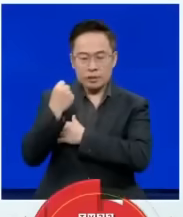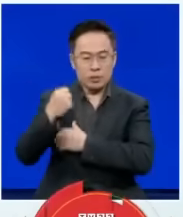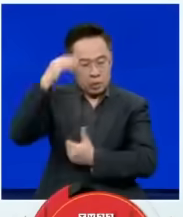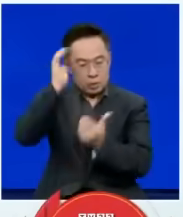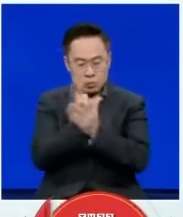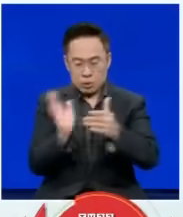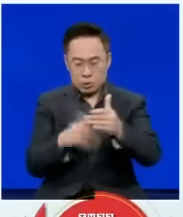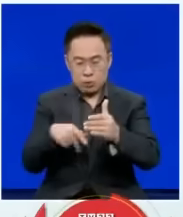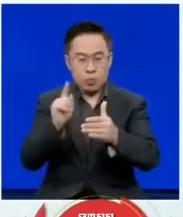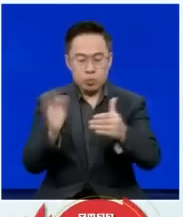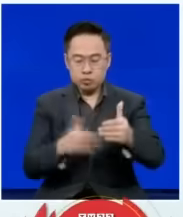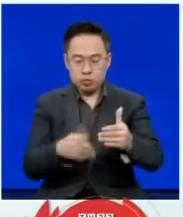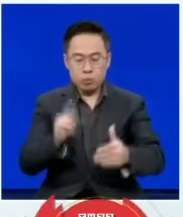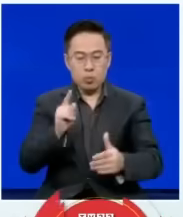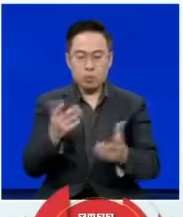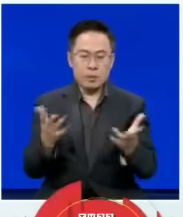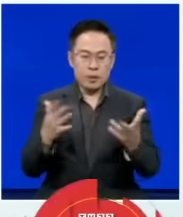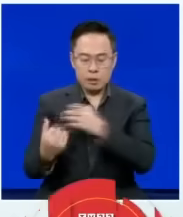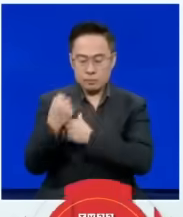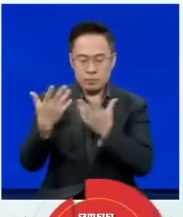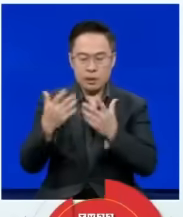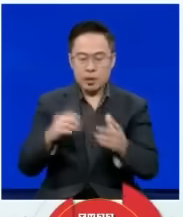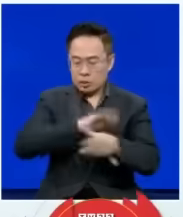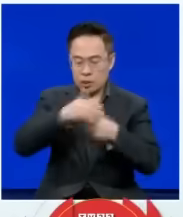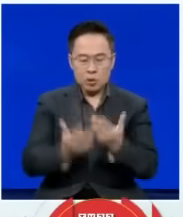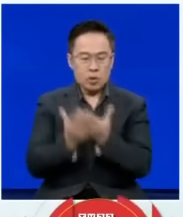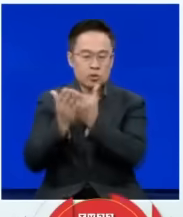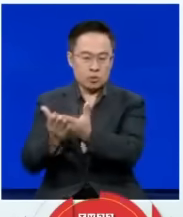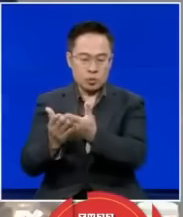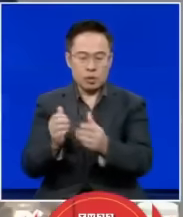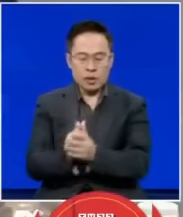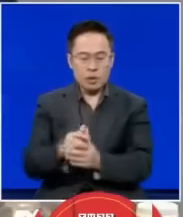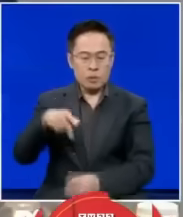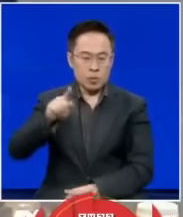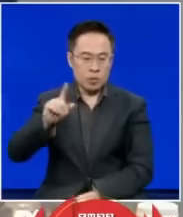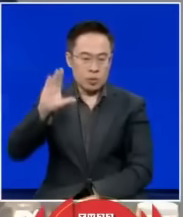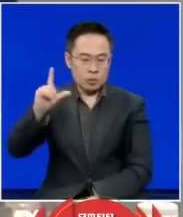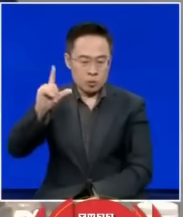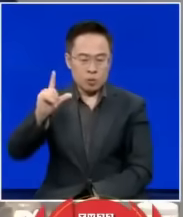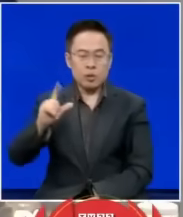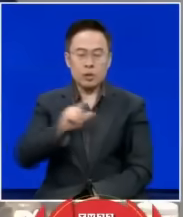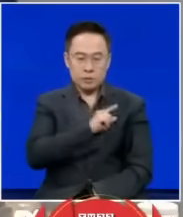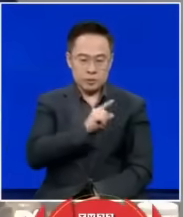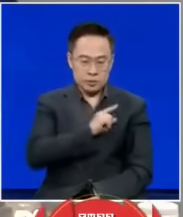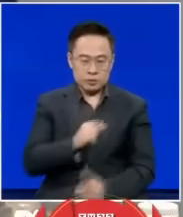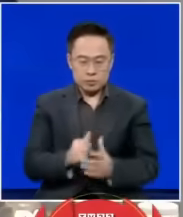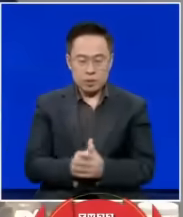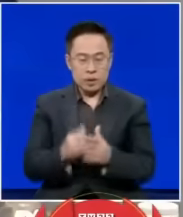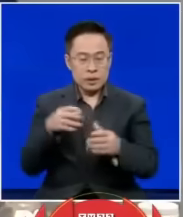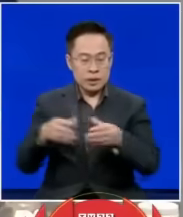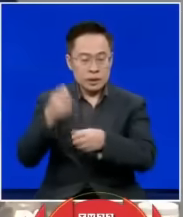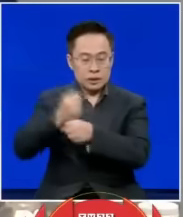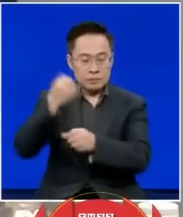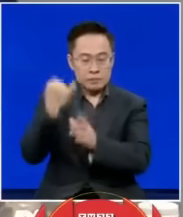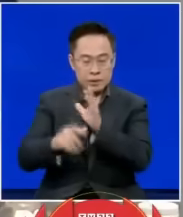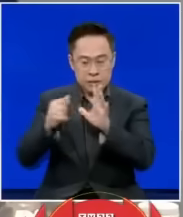าทางคณะพนักงานสืบสวนสอบสวนได้แนบการพิจารณาออกหมายจับบิ๊กโจ๊กกับพวกที่บอกว่าคดีนี้เป็นคดีอาญาอยู่